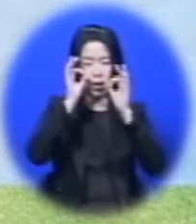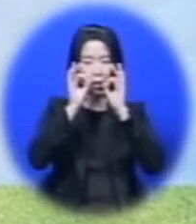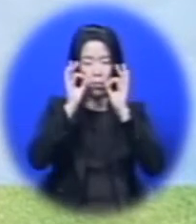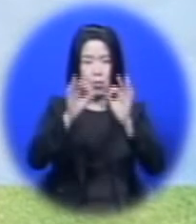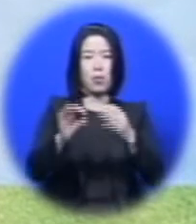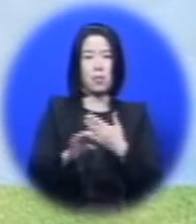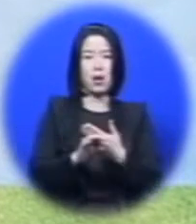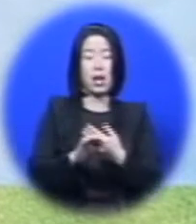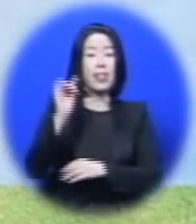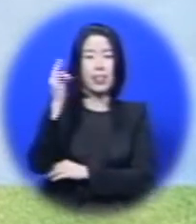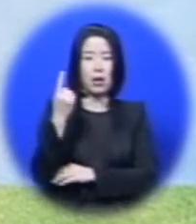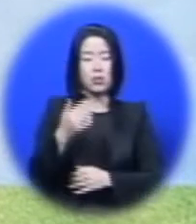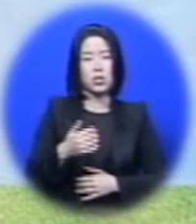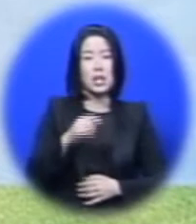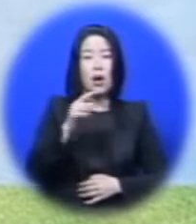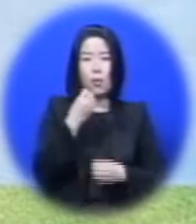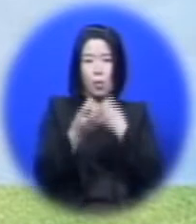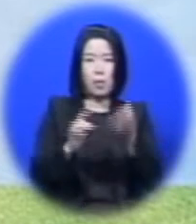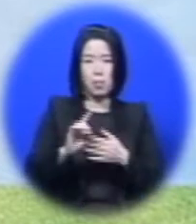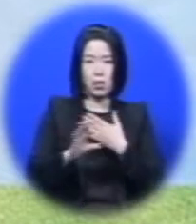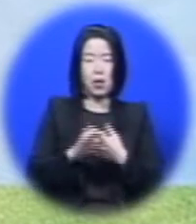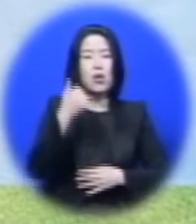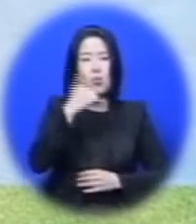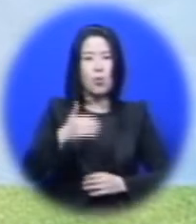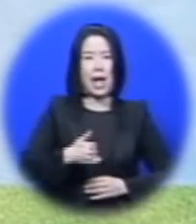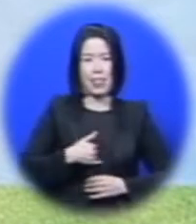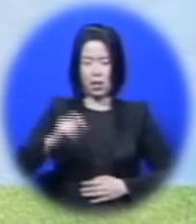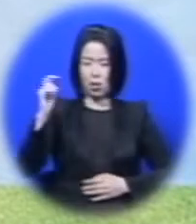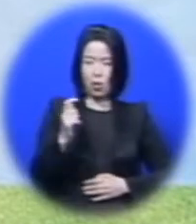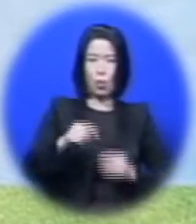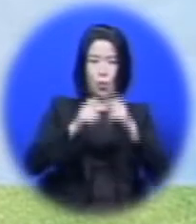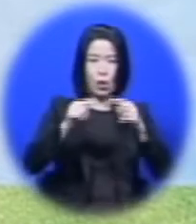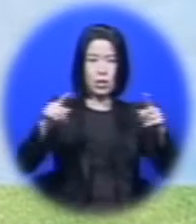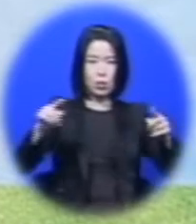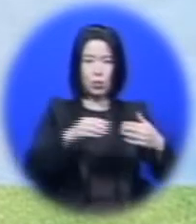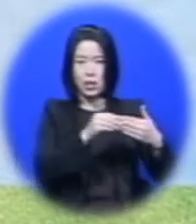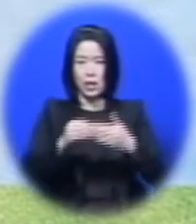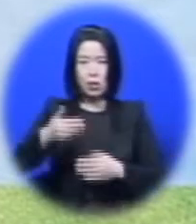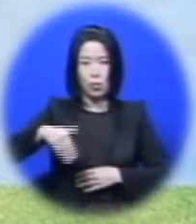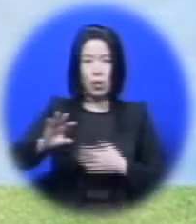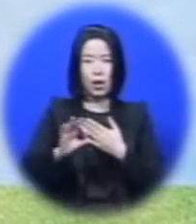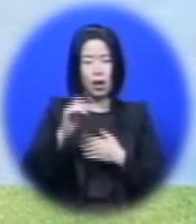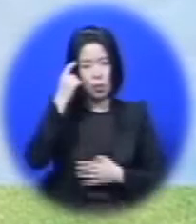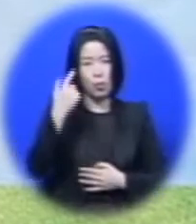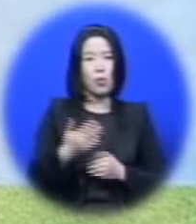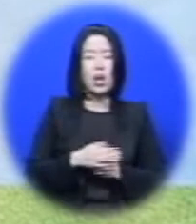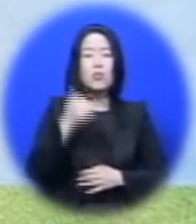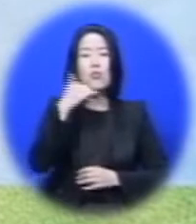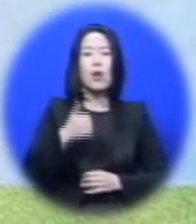보면 다윗이 이렇게 고백합니다. 누가 나를 견고한 성으로 데리고 가며 누가